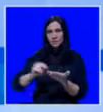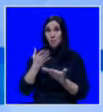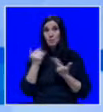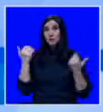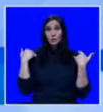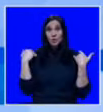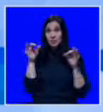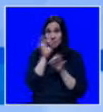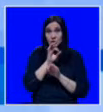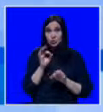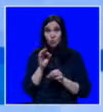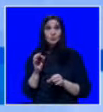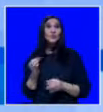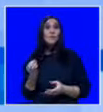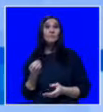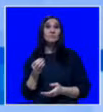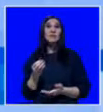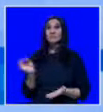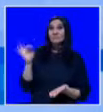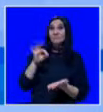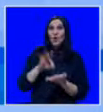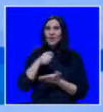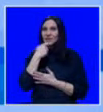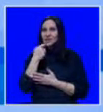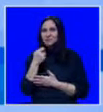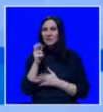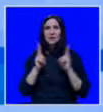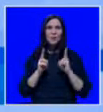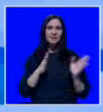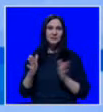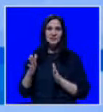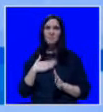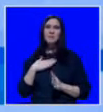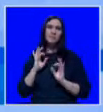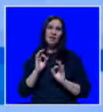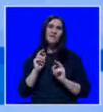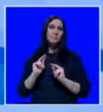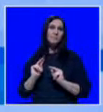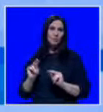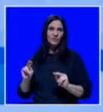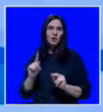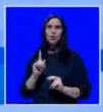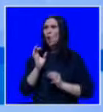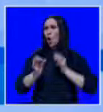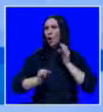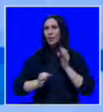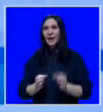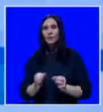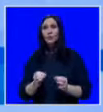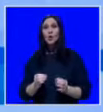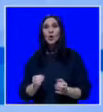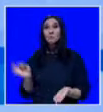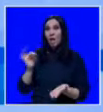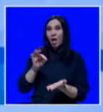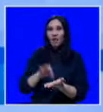без студентите въобще да се явят на изпит. Съгласен съм. Има такива преподаватели, които рядко се явяват пред